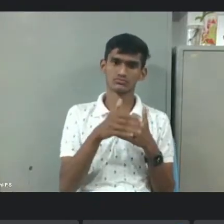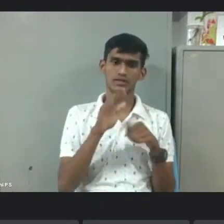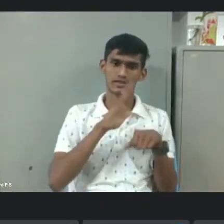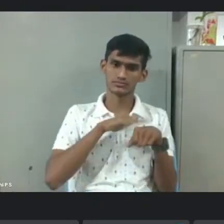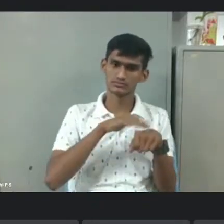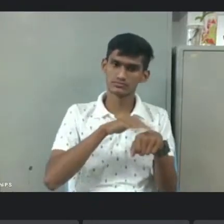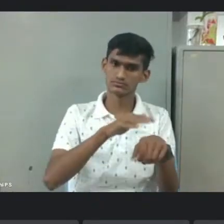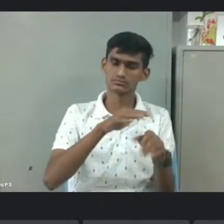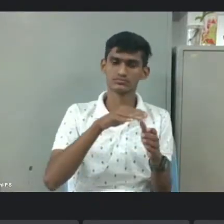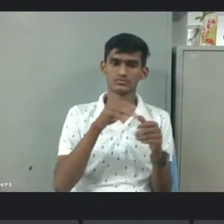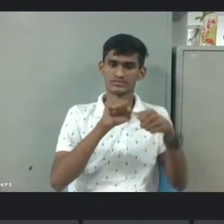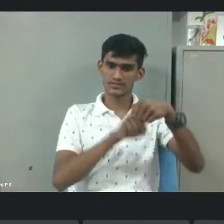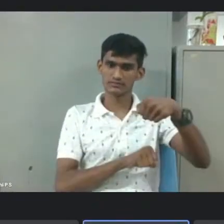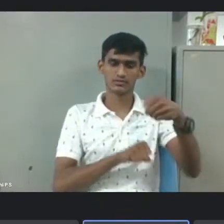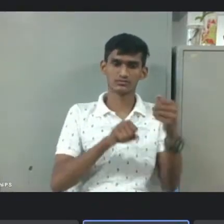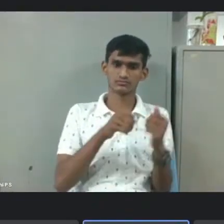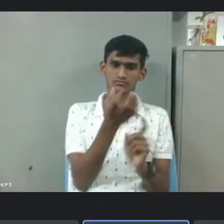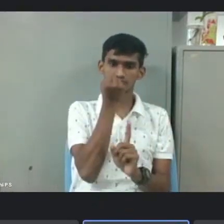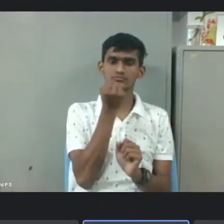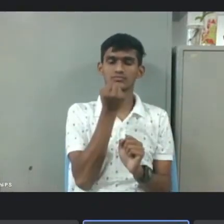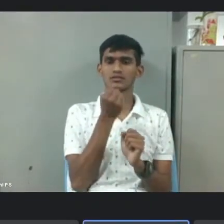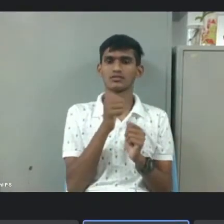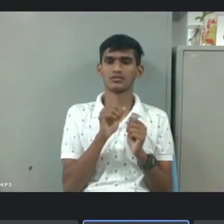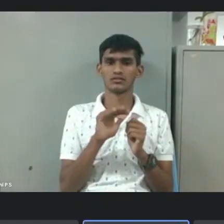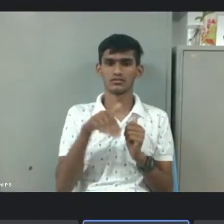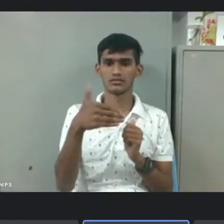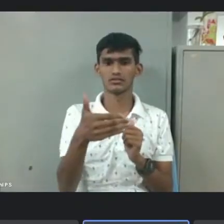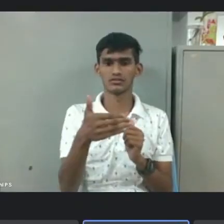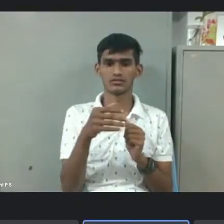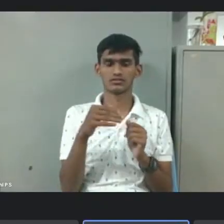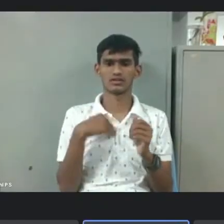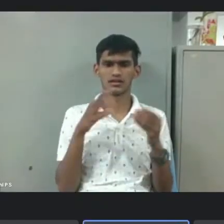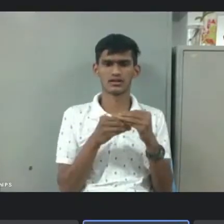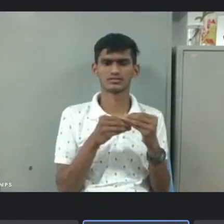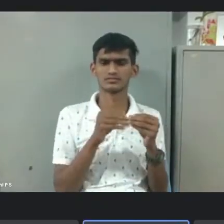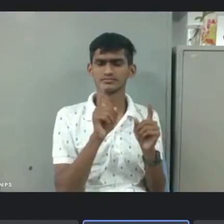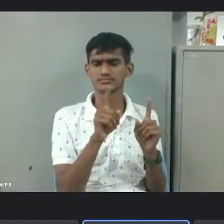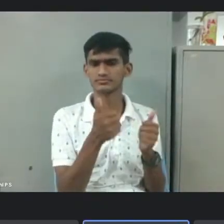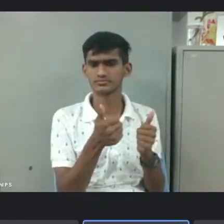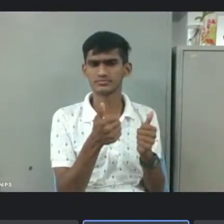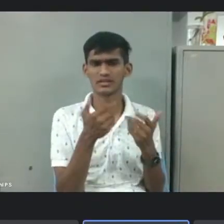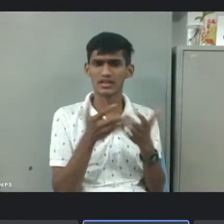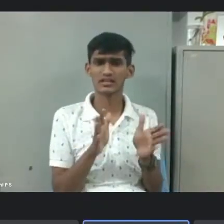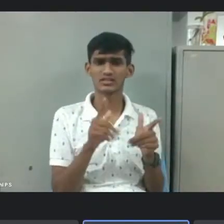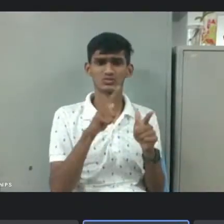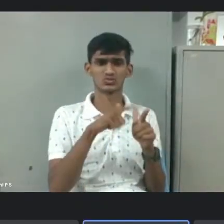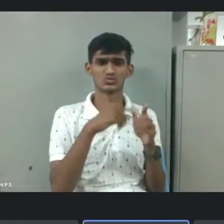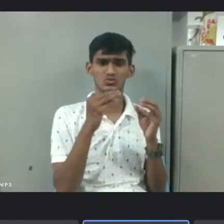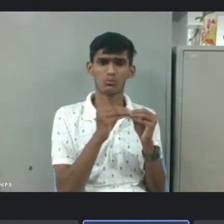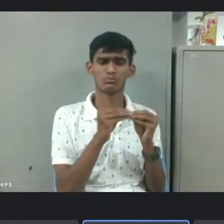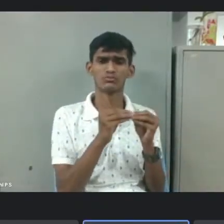എക്സ്പീരിയൻസ് സർട്ടിഫിക്കറ്റുകളോ ഇതൊക്കെ നമ്മൾ എക്സ്ക്യൂസ് മീ മാം, നമുക്ക് എവിടെയെങ്കിലും ജോലി കിട്ടിയാലല്ലേ